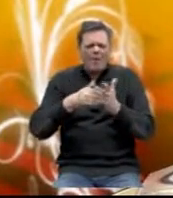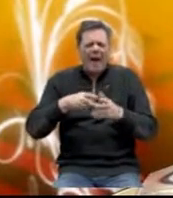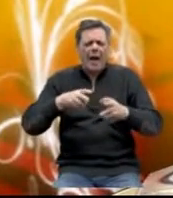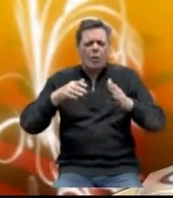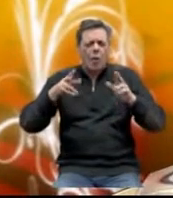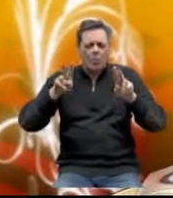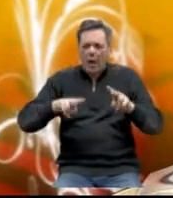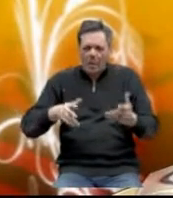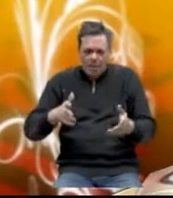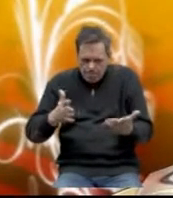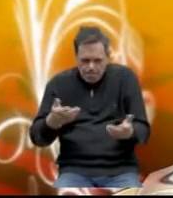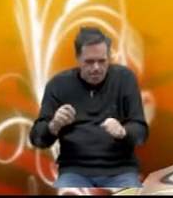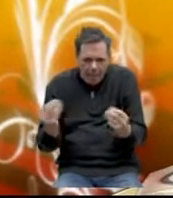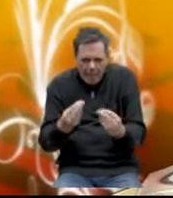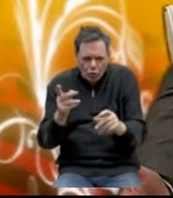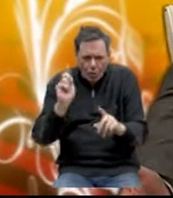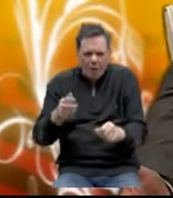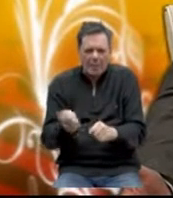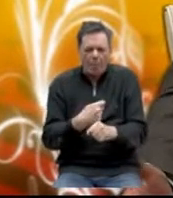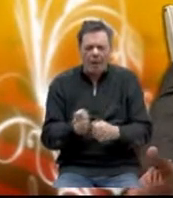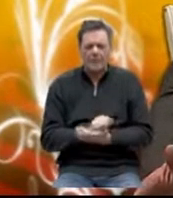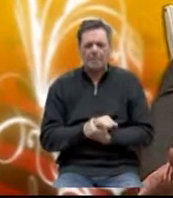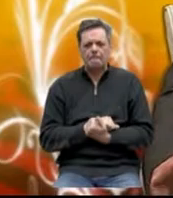radikalno početi rješavati. Gledajte,